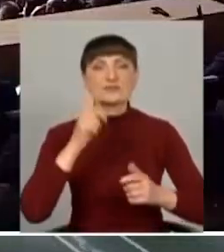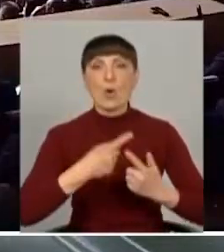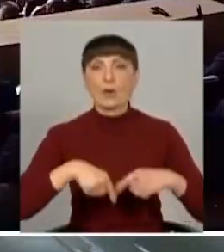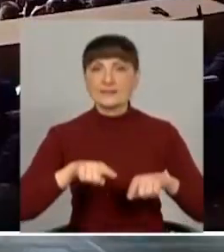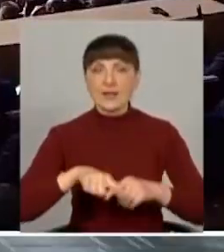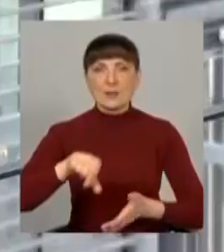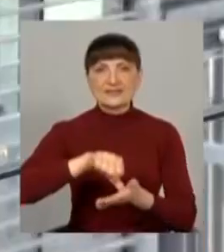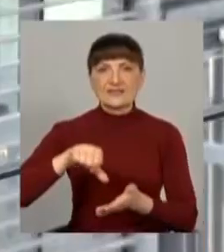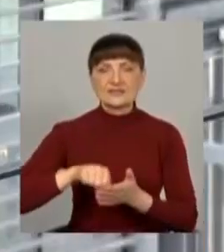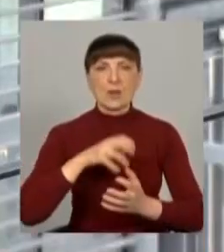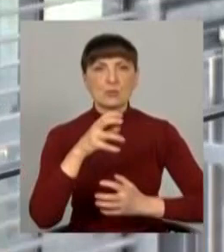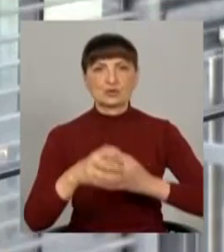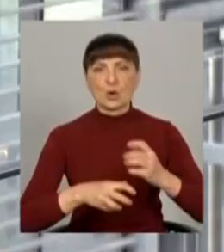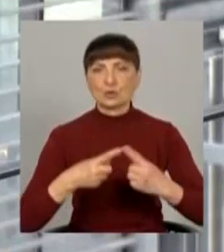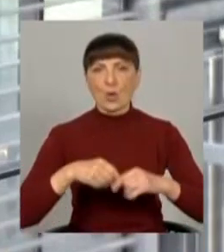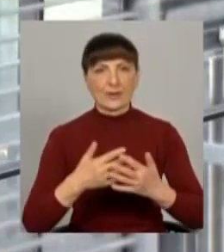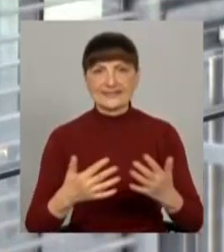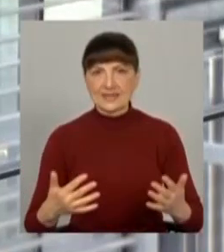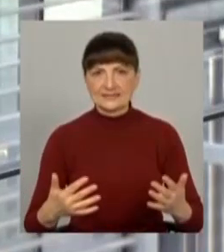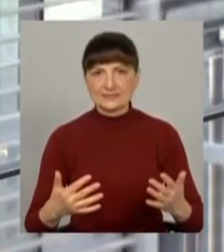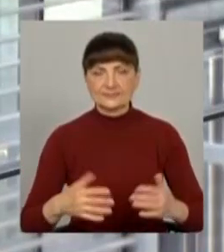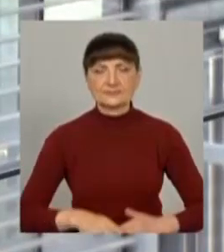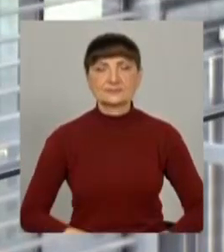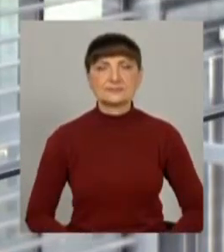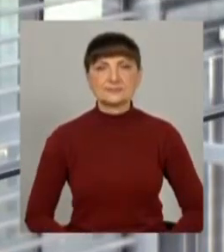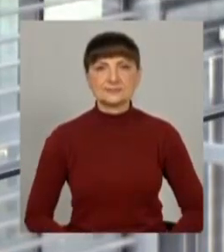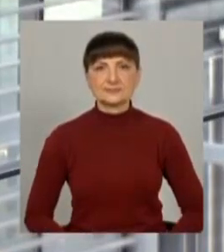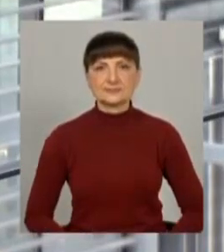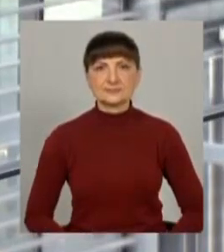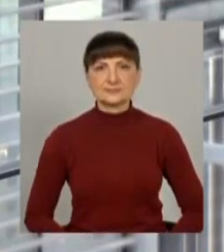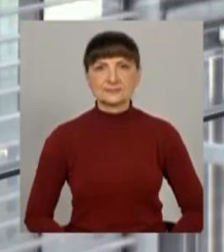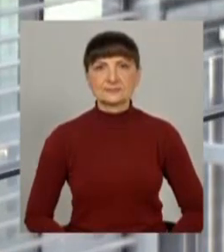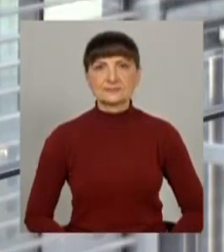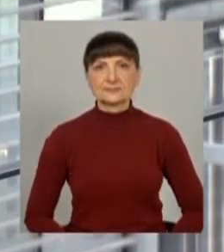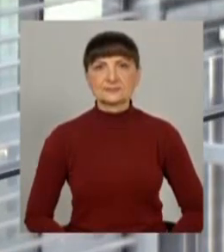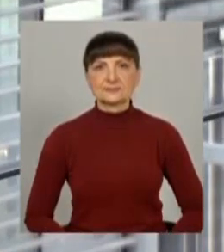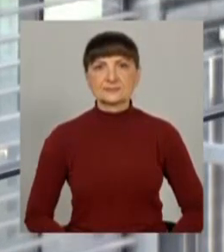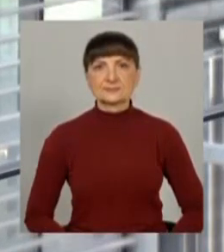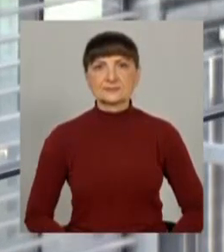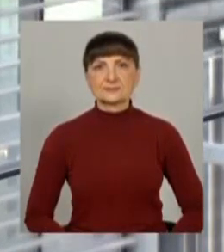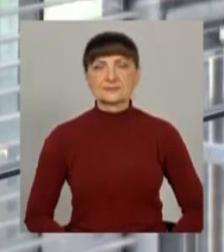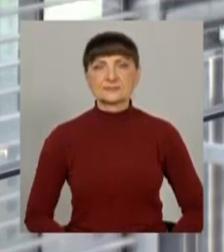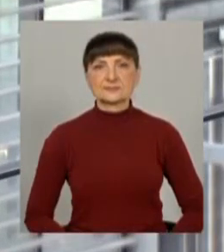и представители международных организаций. Даля Насипова, Данияр Умар, Ботагоз Каирбекова, телеканал «Алматы», Астана.